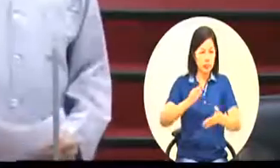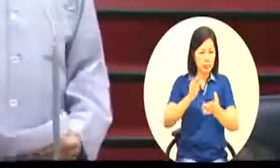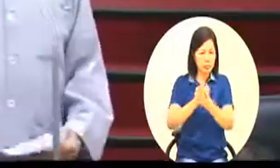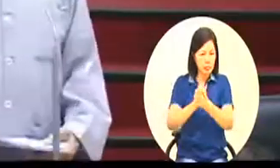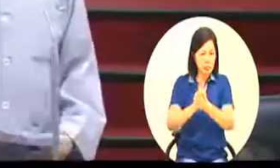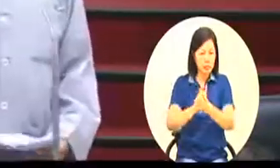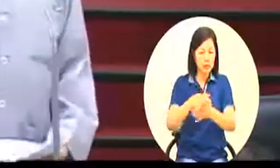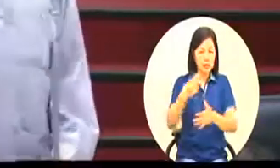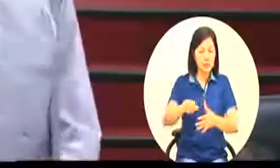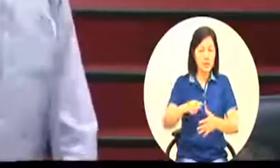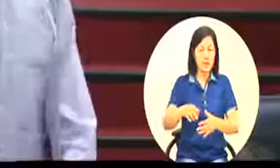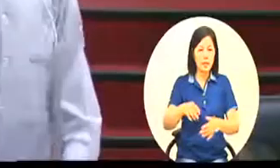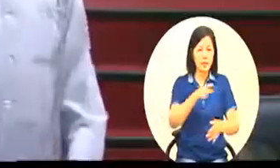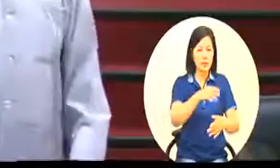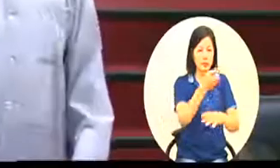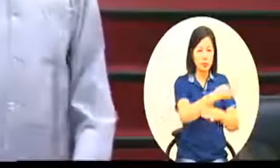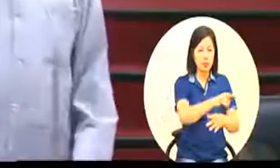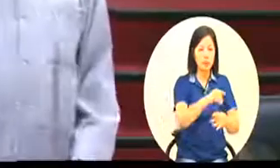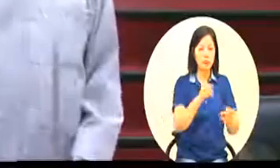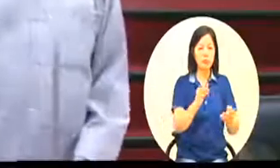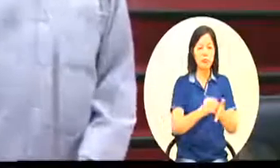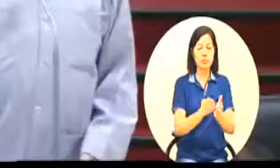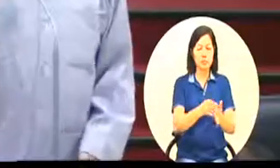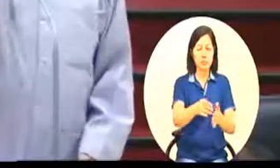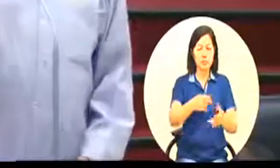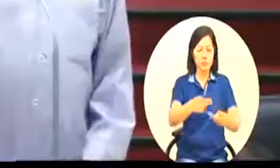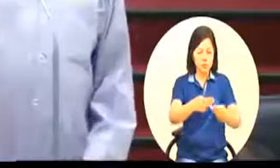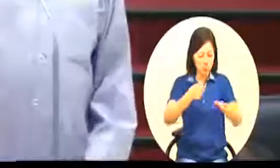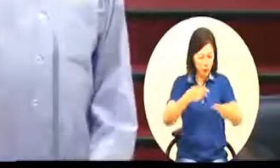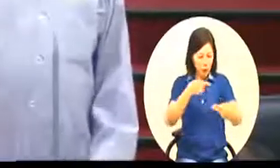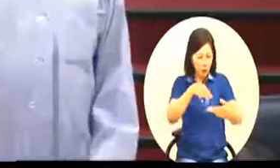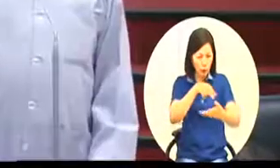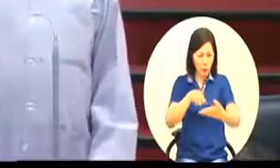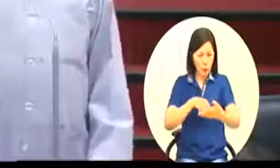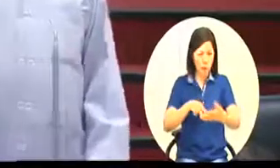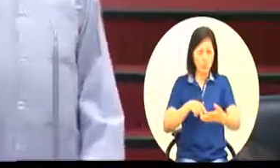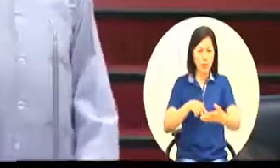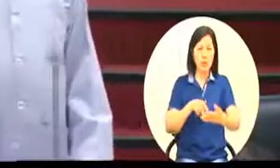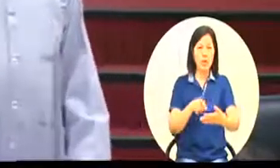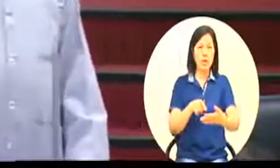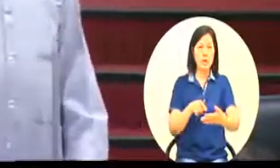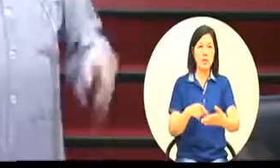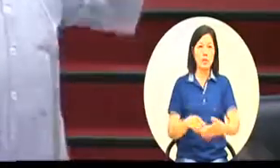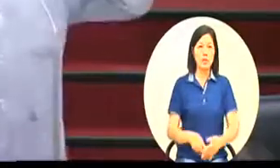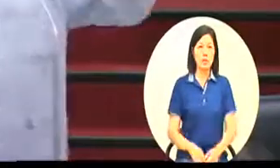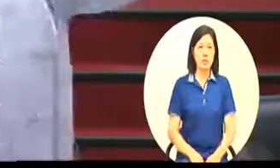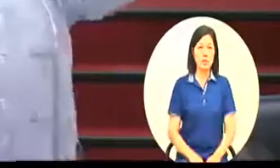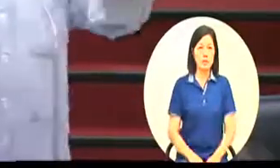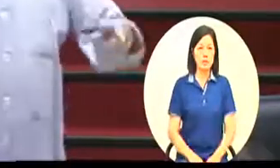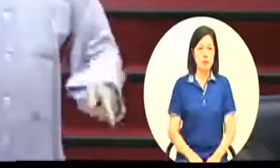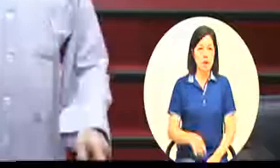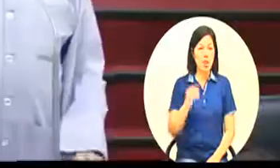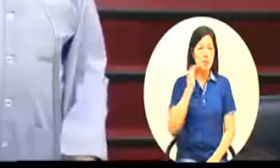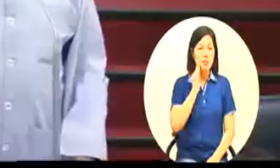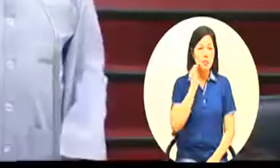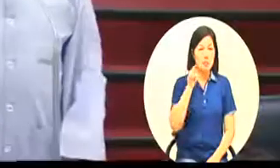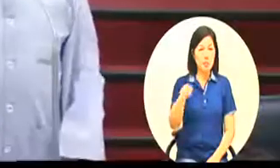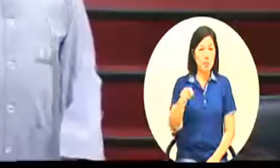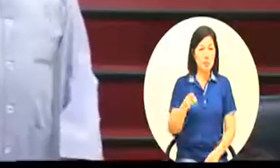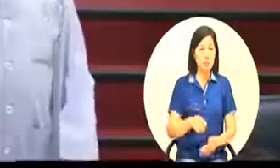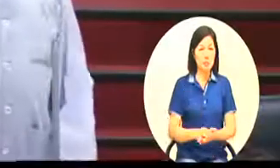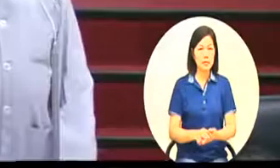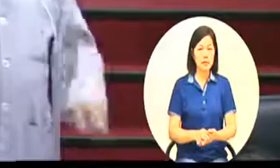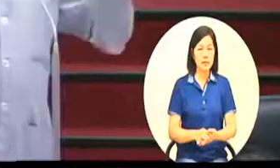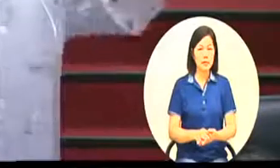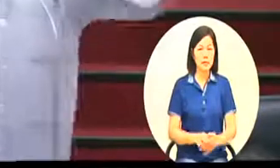给我看啦，指名吊姓，连先生都无清楚，讲你哪个用我用白话